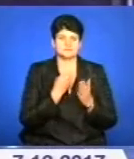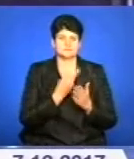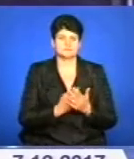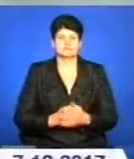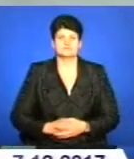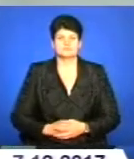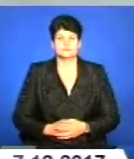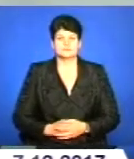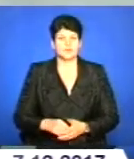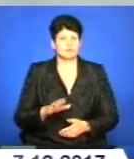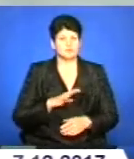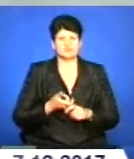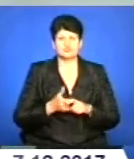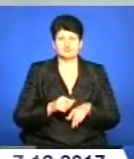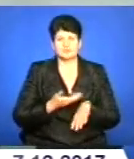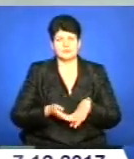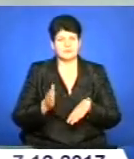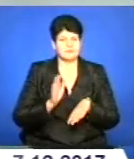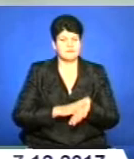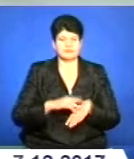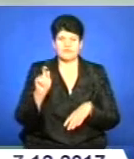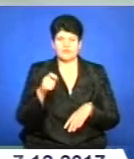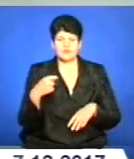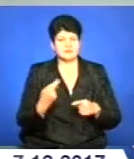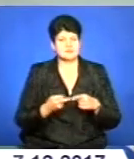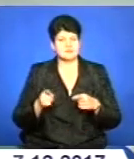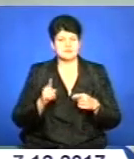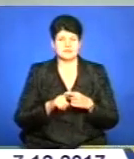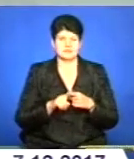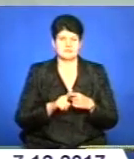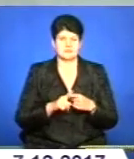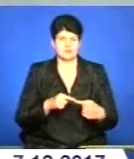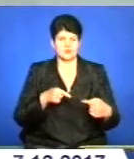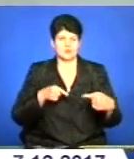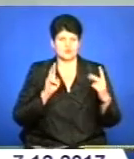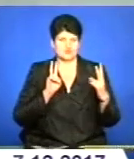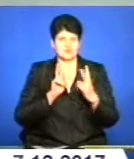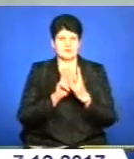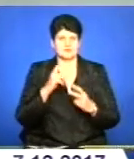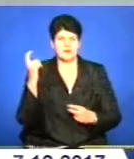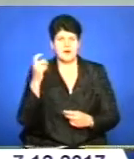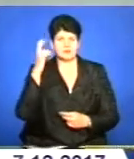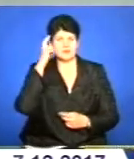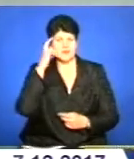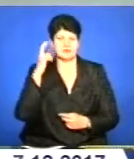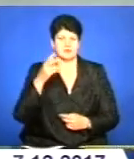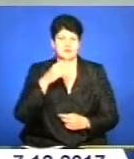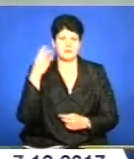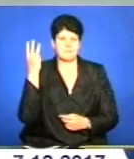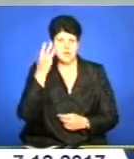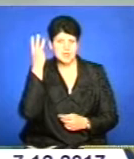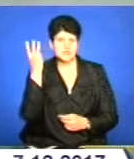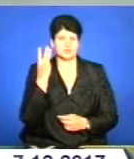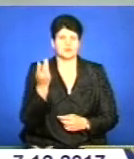групою. Було дуже тяжко фехтувати з такими сильними суперниками з Харкова, з Києва, Хмельницька, Ужгорода і інших